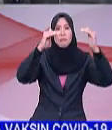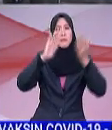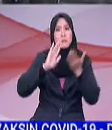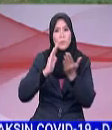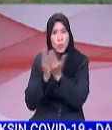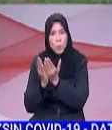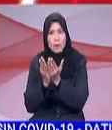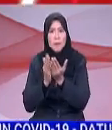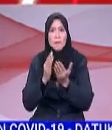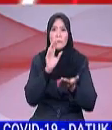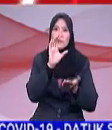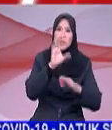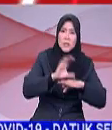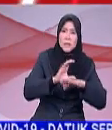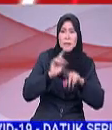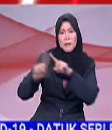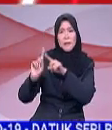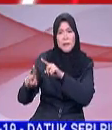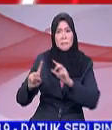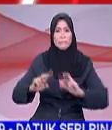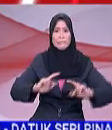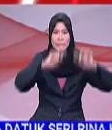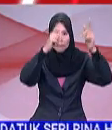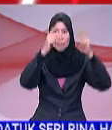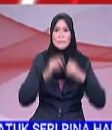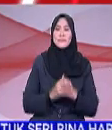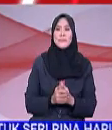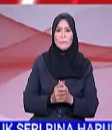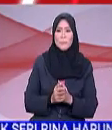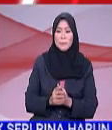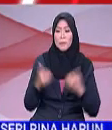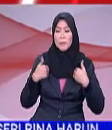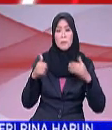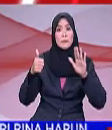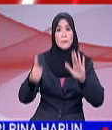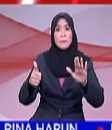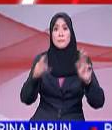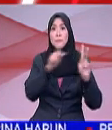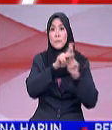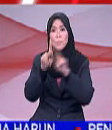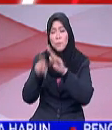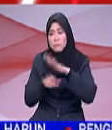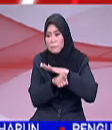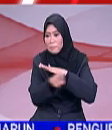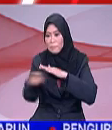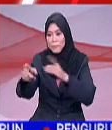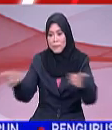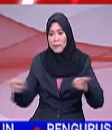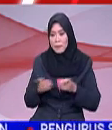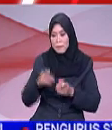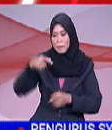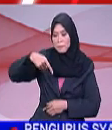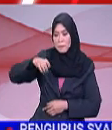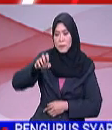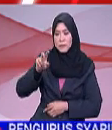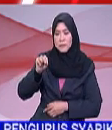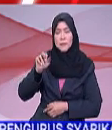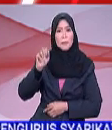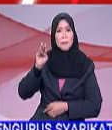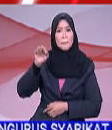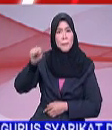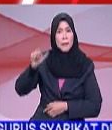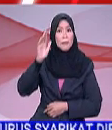Long Pasir. Penduduk di enam perkampungan di kawasan pedalaman daerah Pinampang bakal